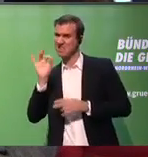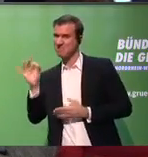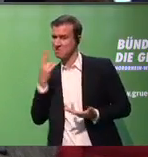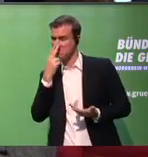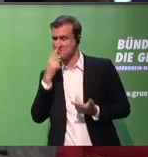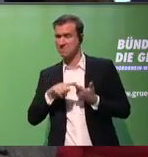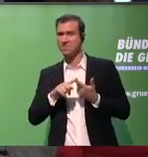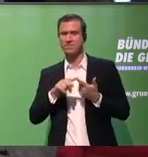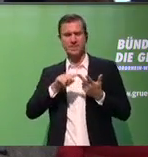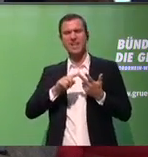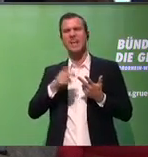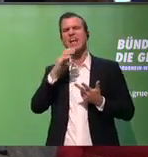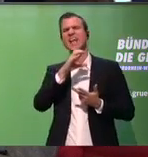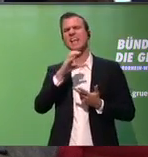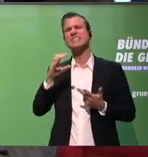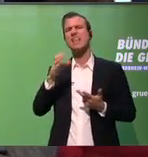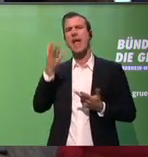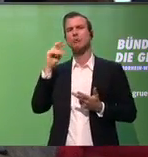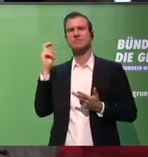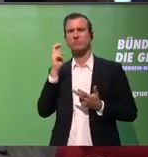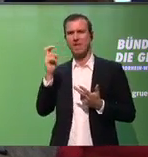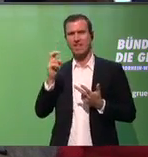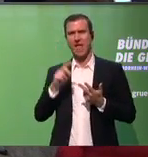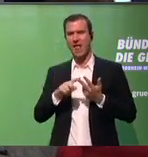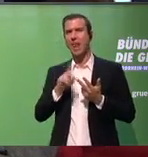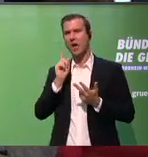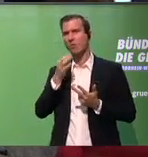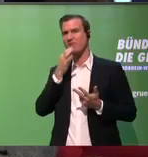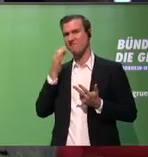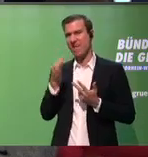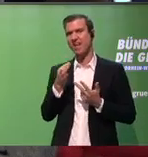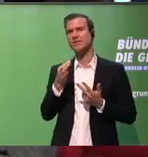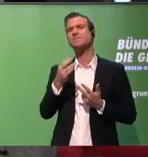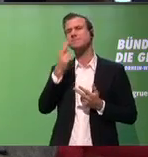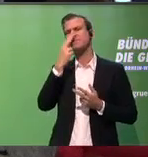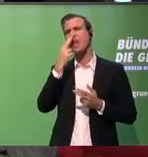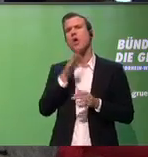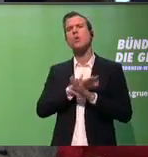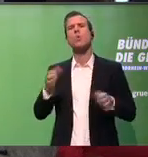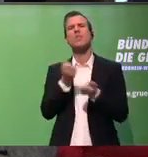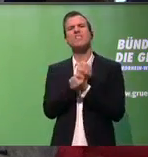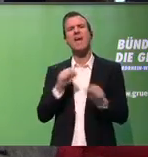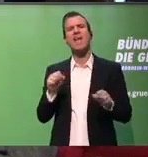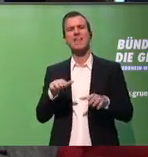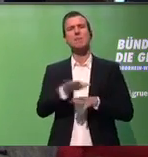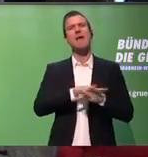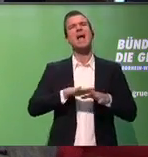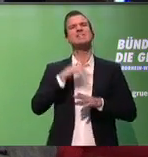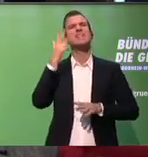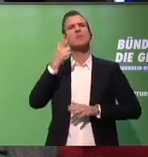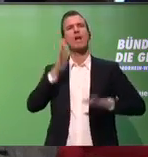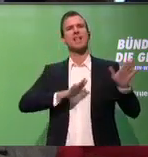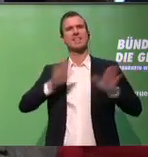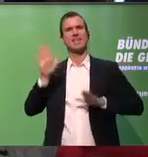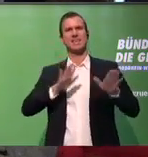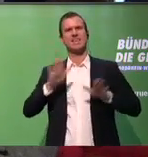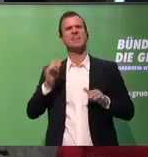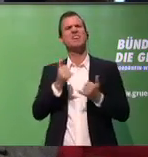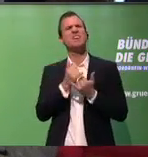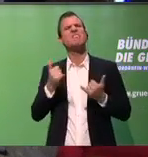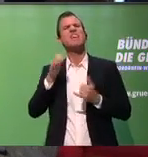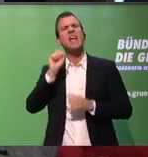von Christina aus Wuppertal. Ausübung von Grundfreiheiten auf Basis demokratischer Ebene. Wie